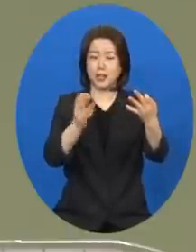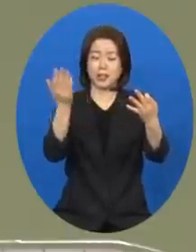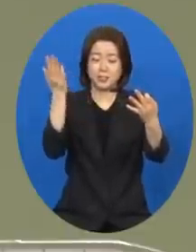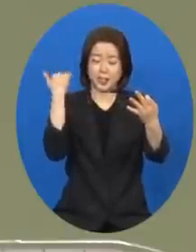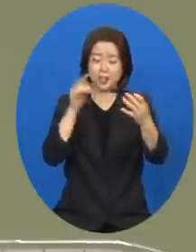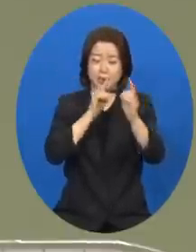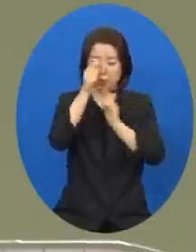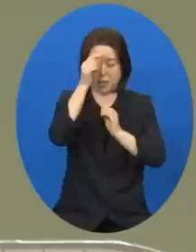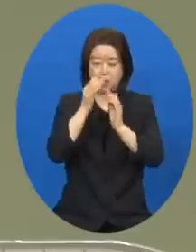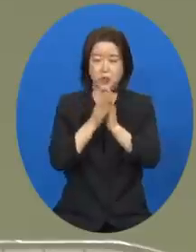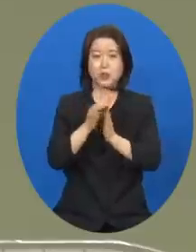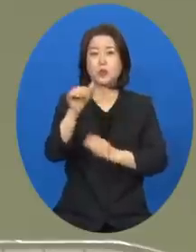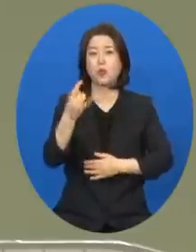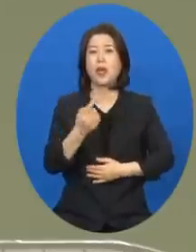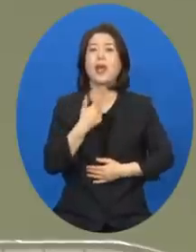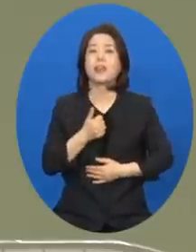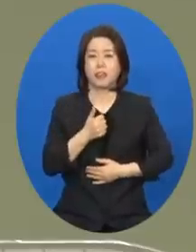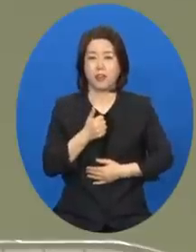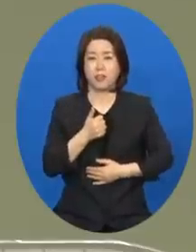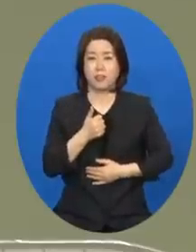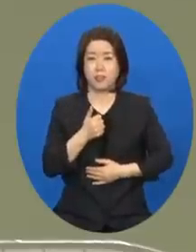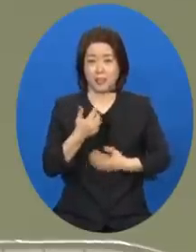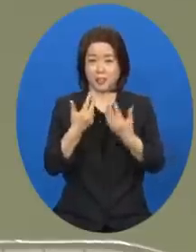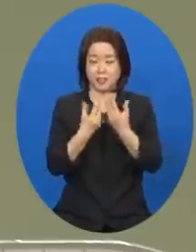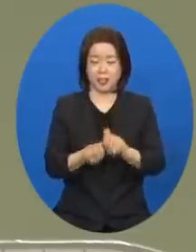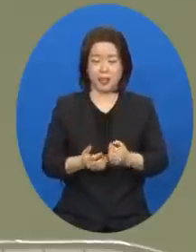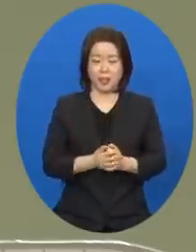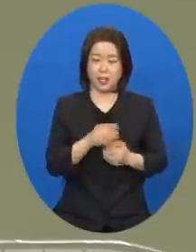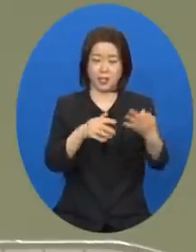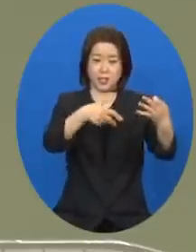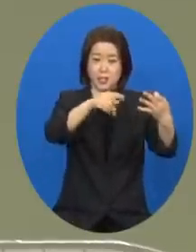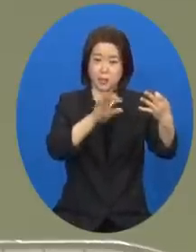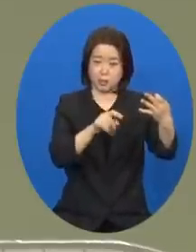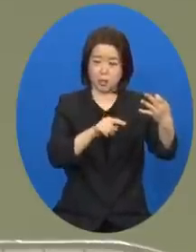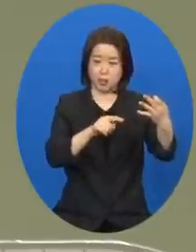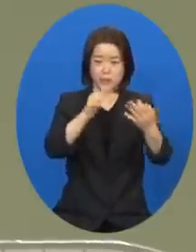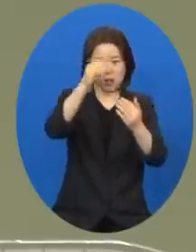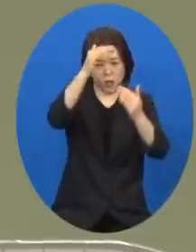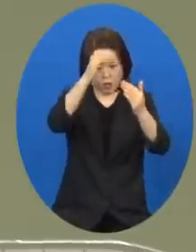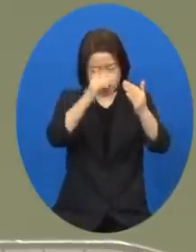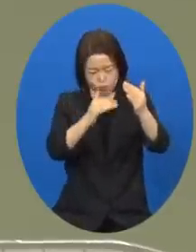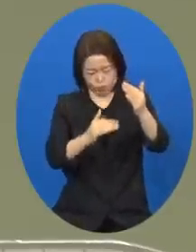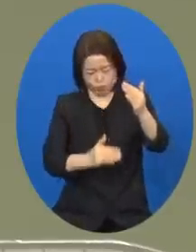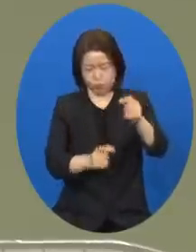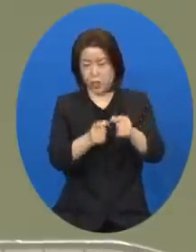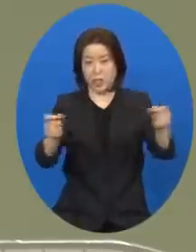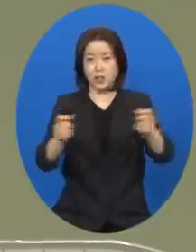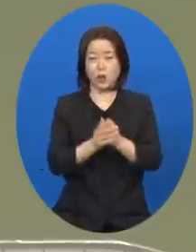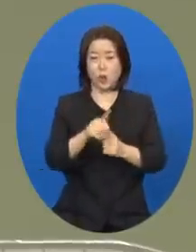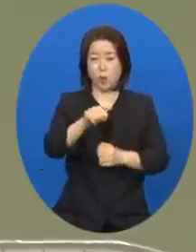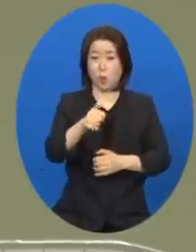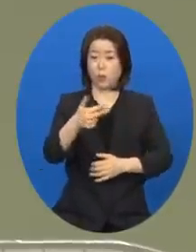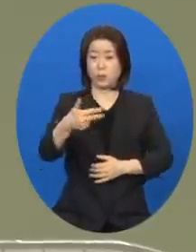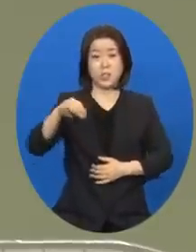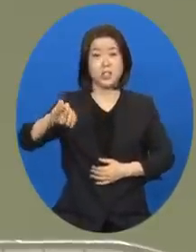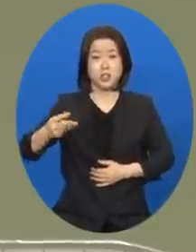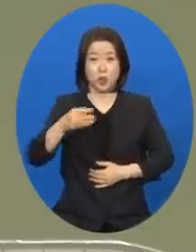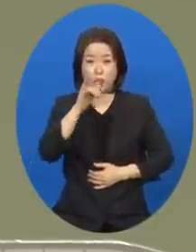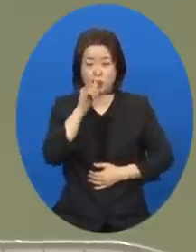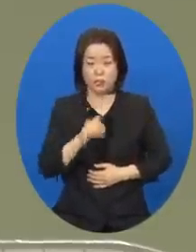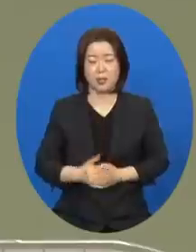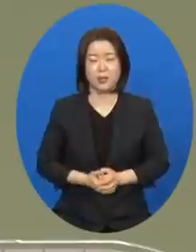이야기입니다. 이 레위기 14장은 굉장히 긴 장입니다. 57절이 있는